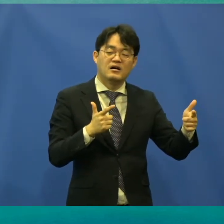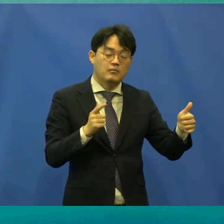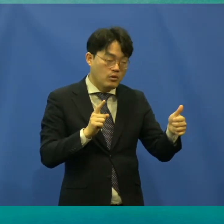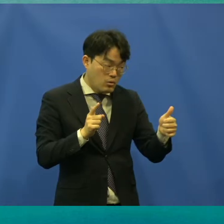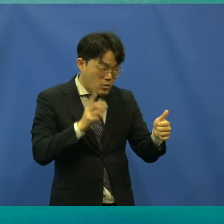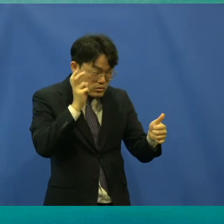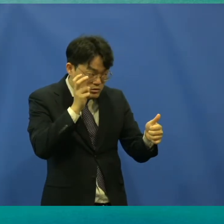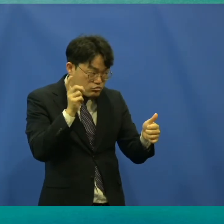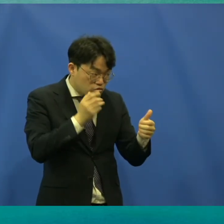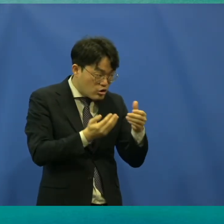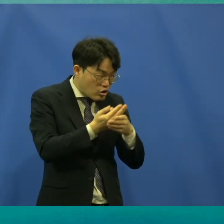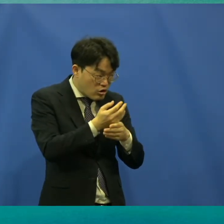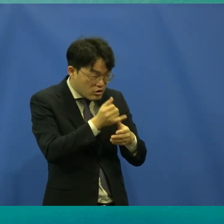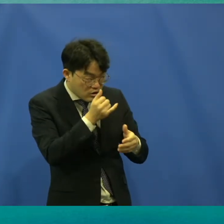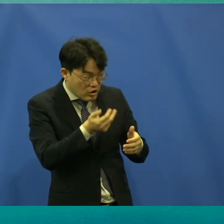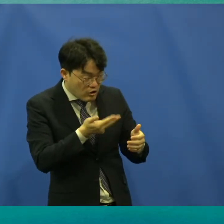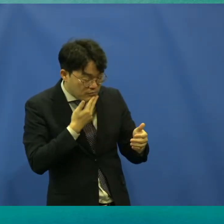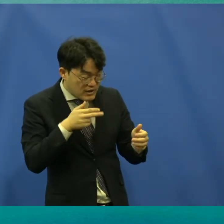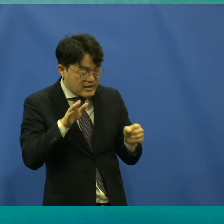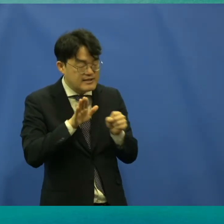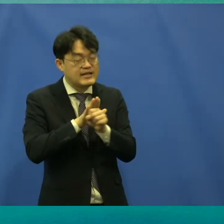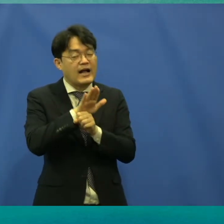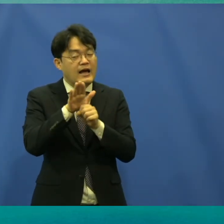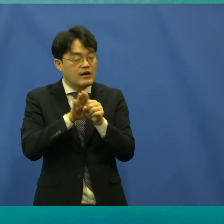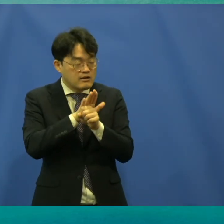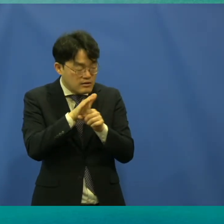하나님은 사랑의 추격자이십니다.